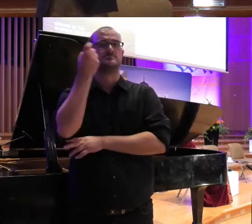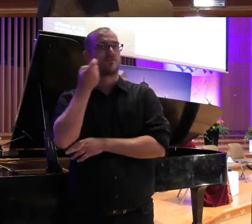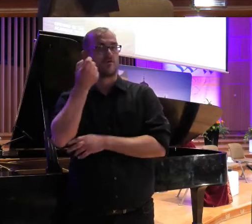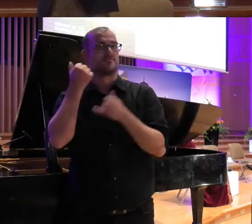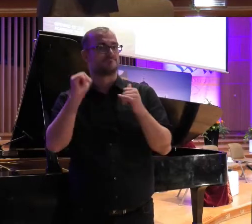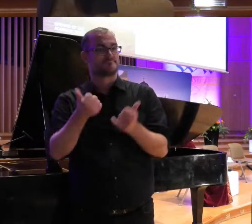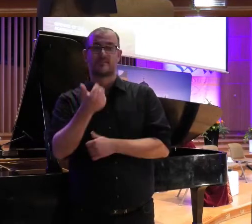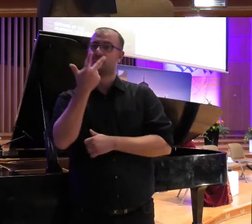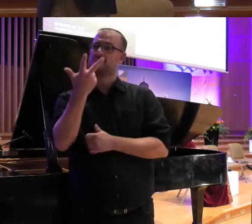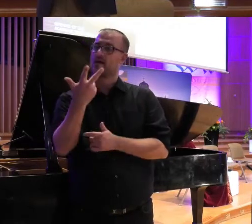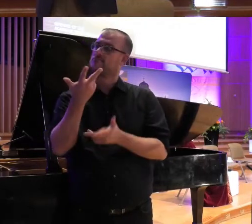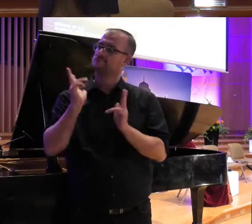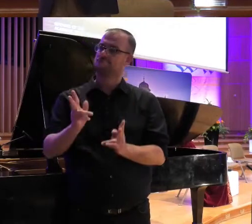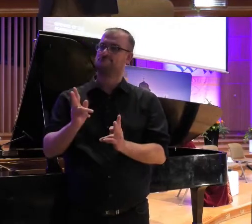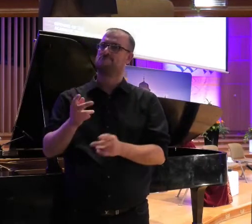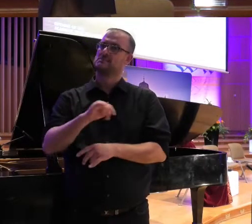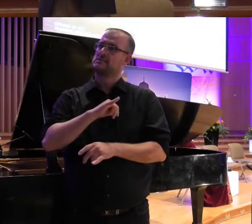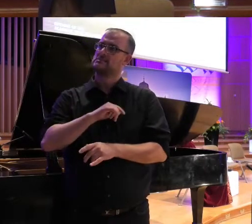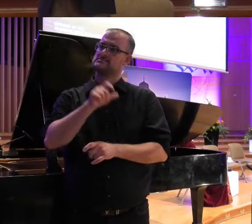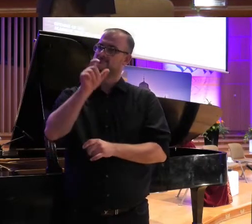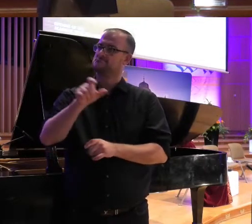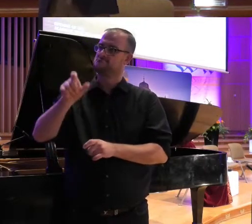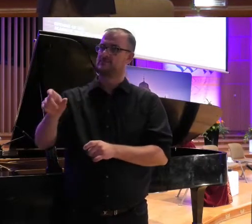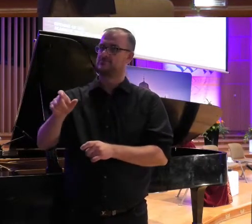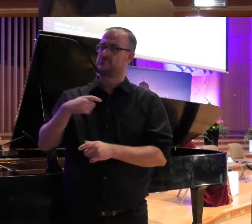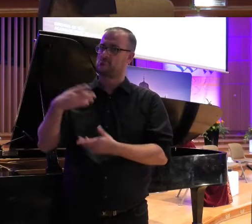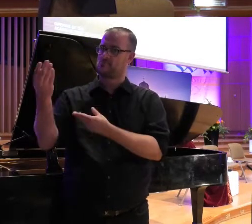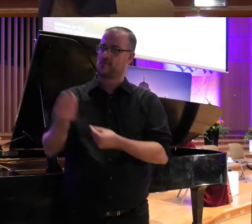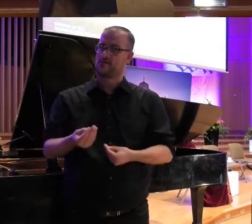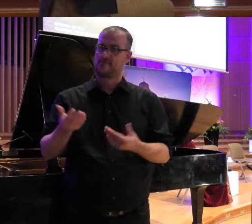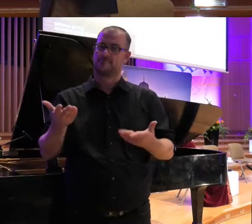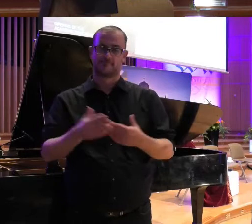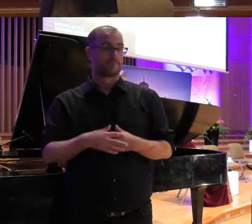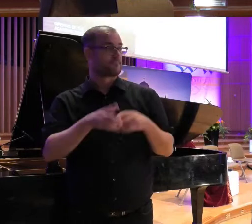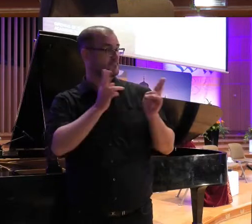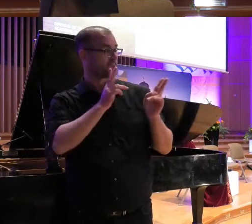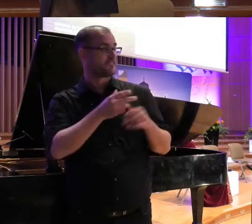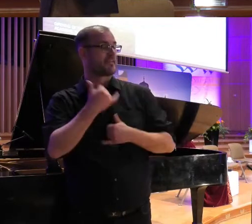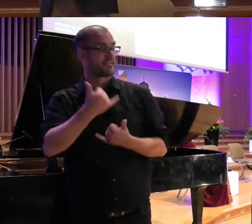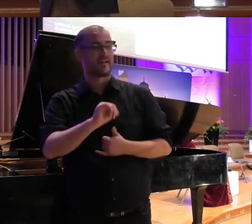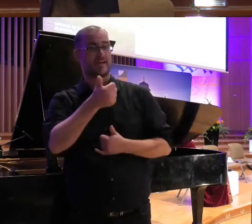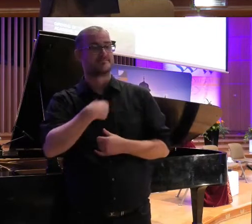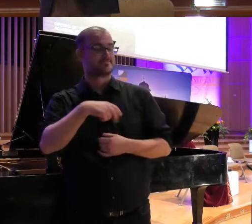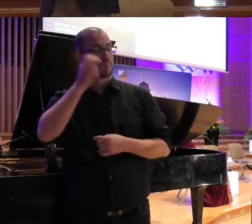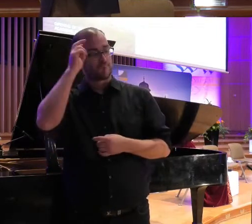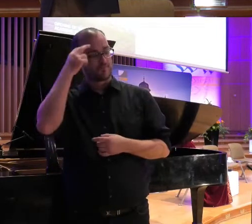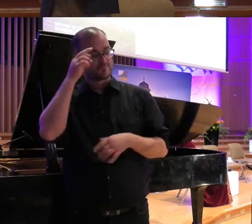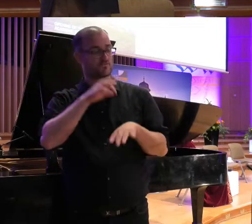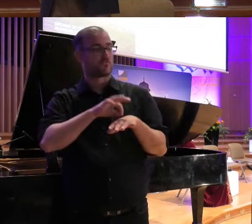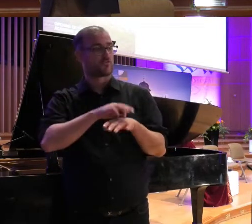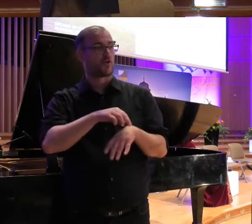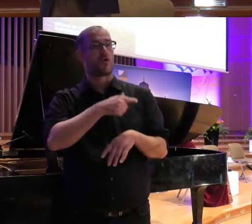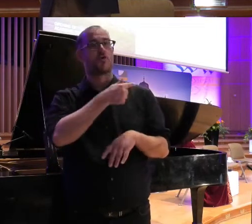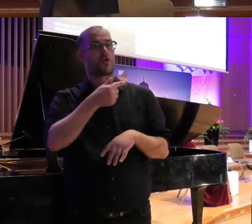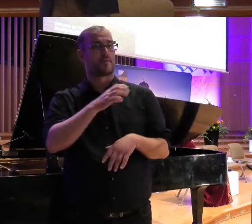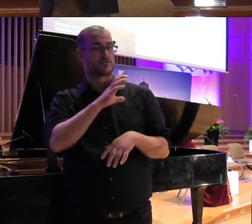wieder drei wirklich sehr, sehr interessante Podiumsteilnehmerinnen bei uns. Genau, zum einen ist das Professor Dr. Chaomeng Chen,